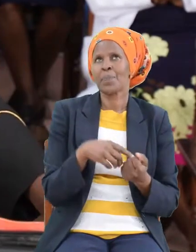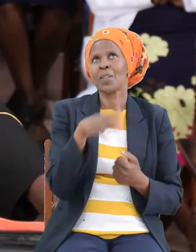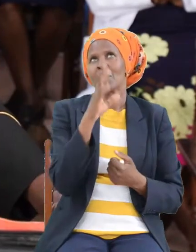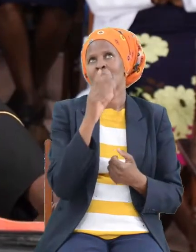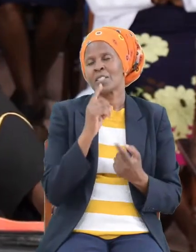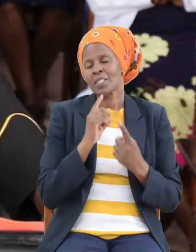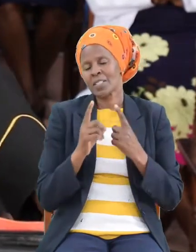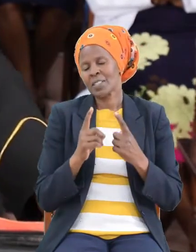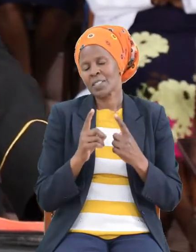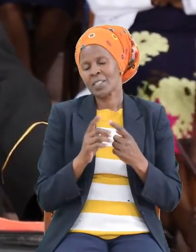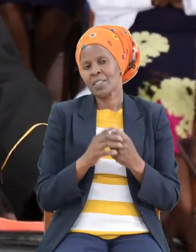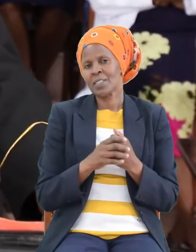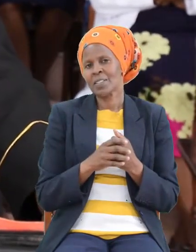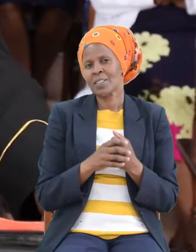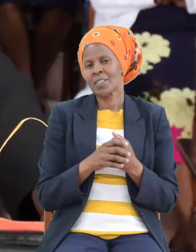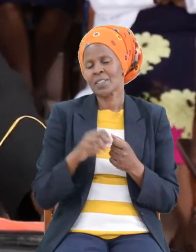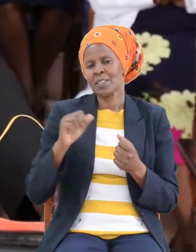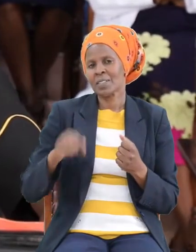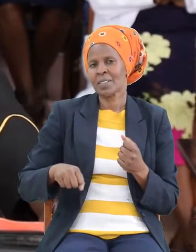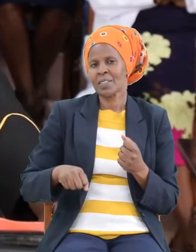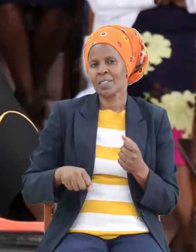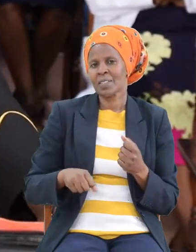hao watu, yes,